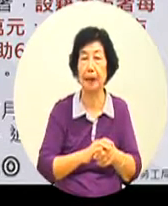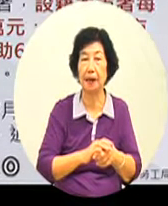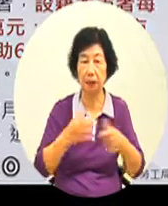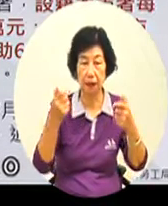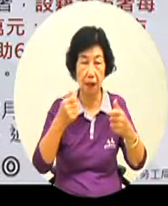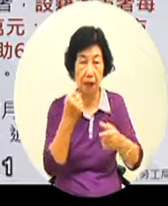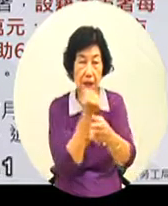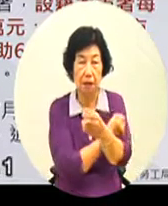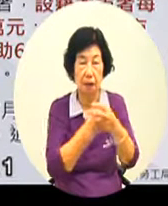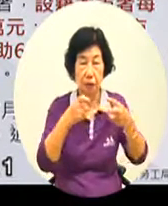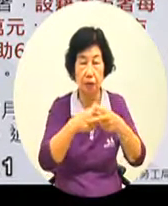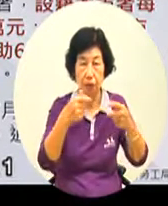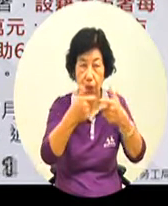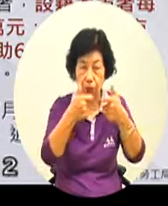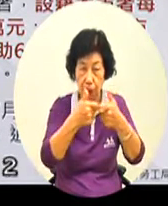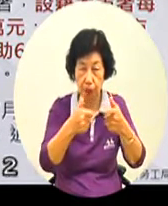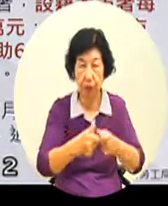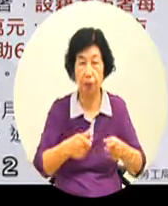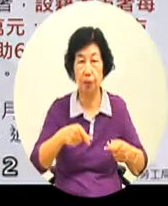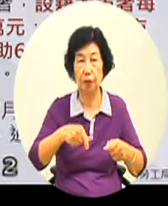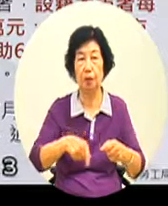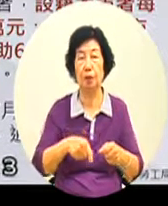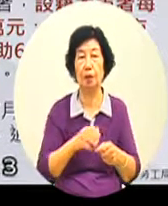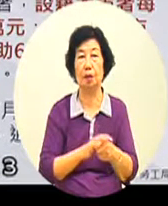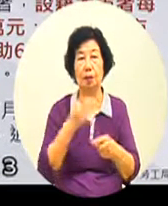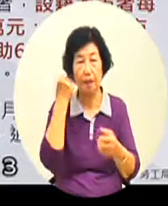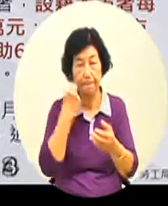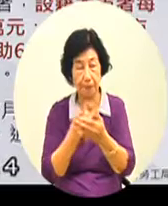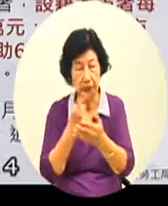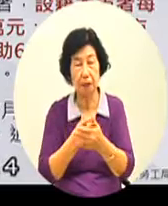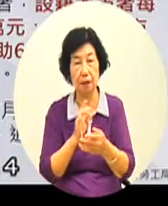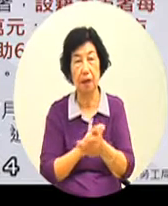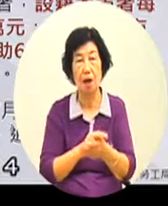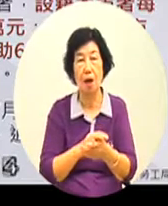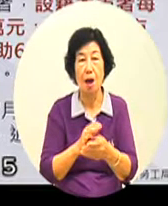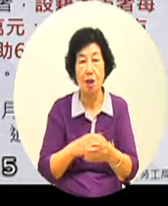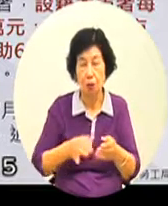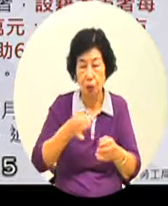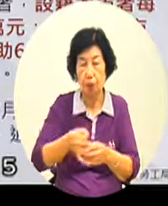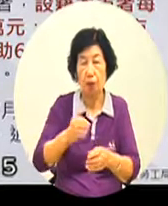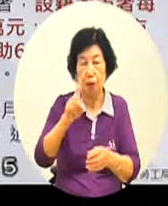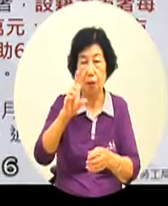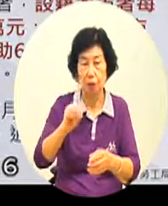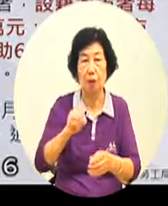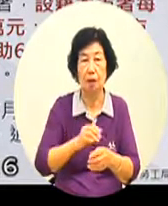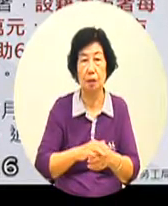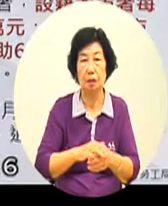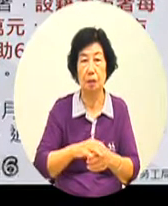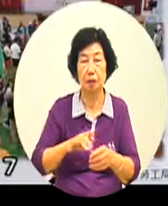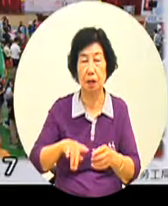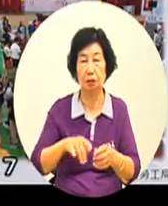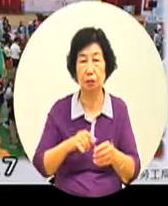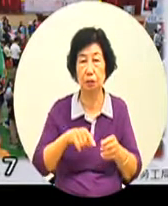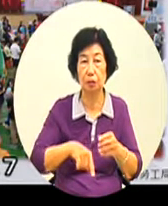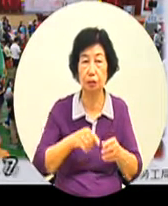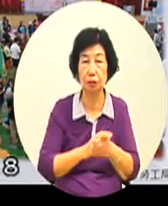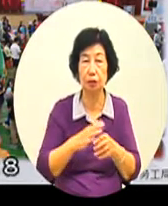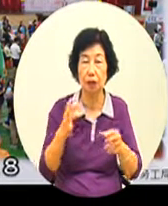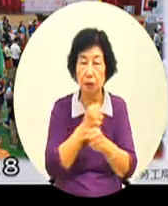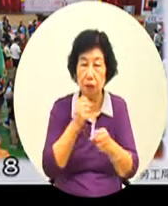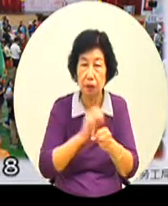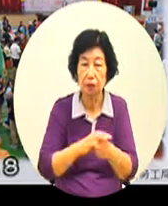符合资格且涉及本市者，我们每个月就补助10000，未涉及者每月补助6000元津贴。那今